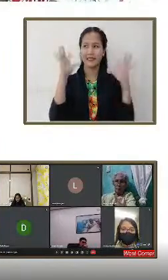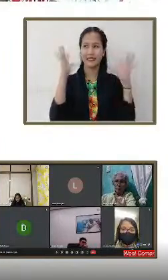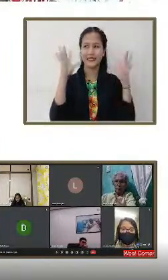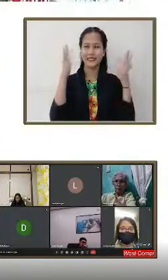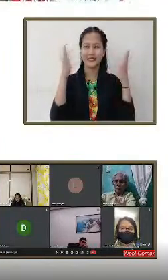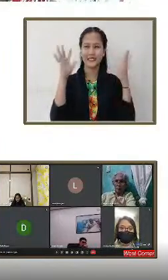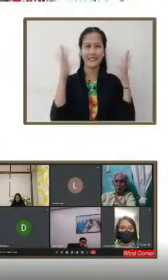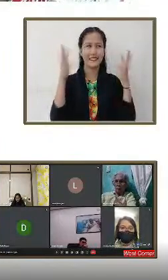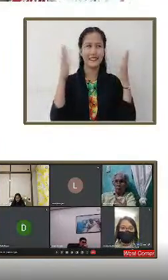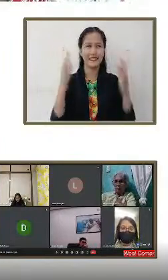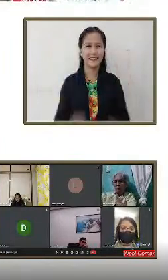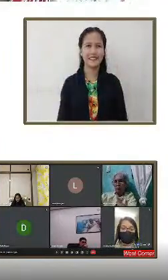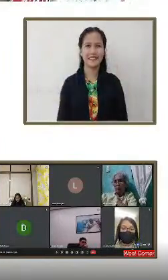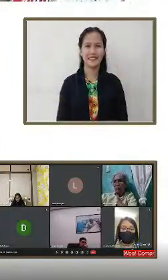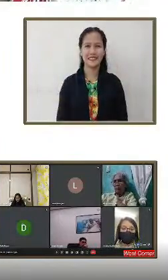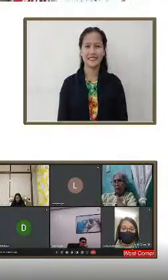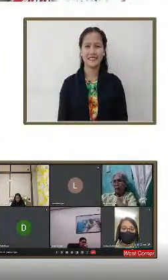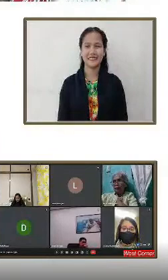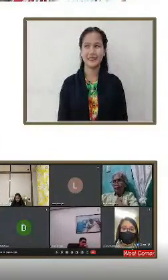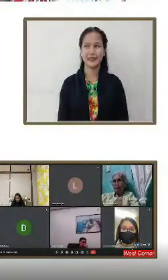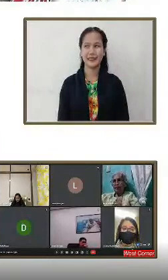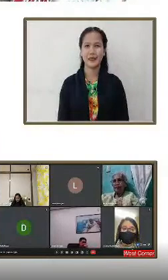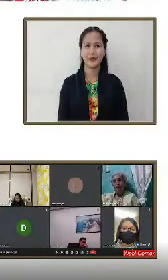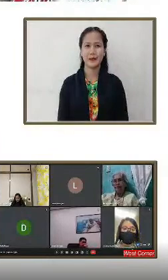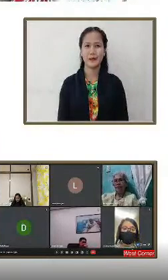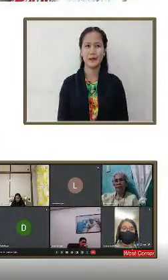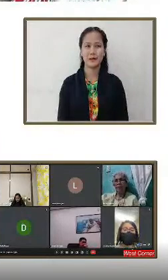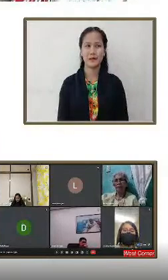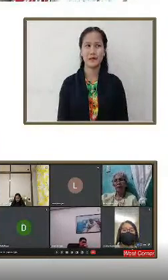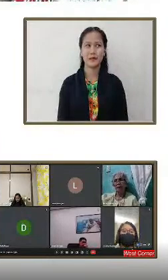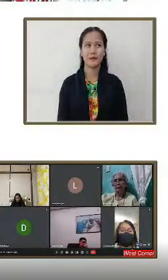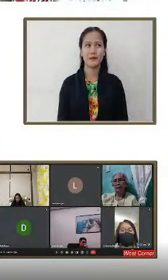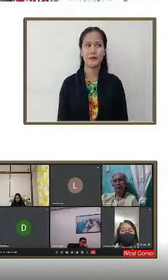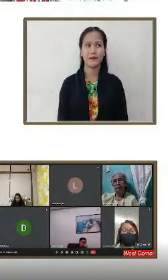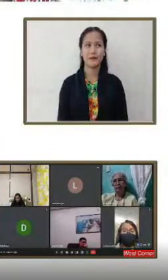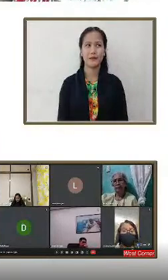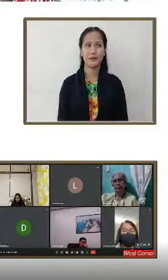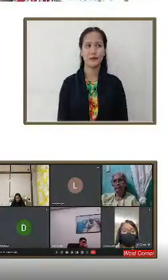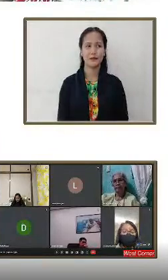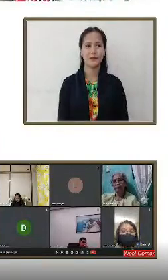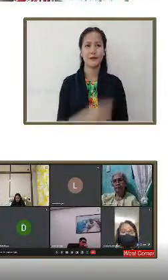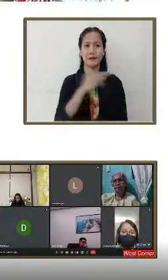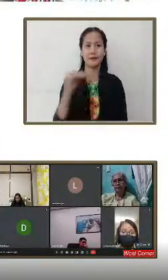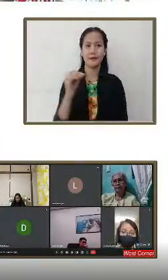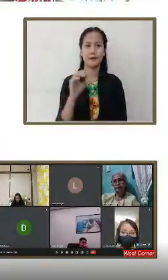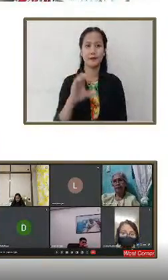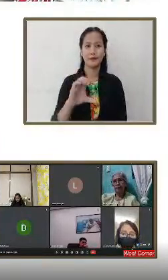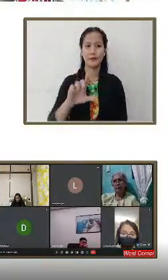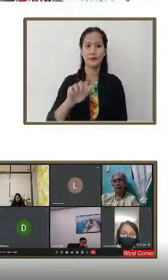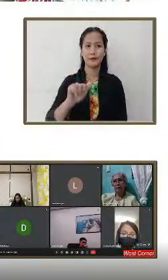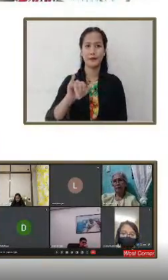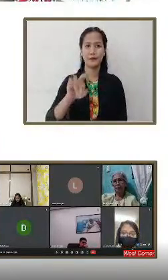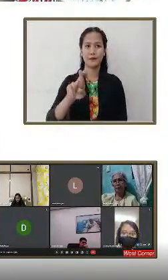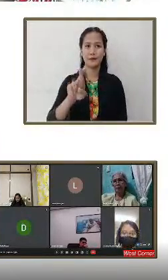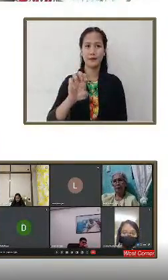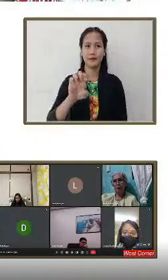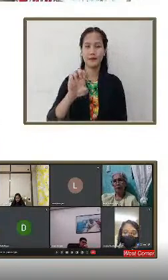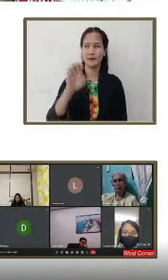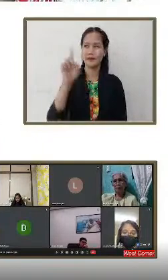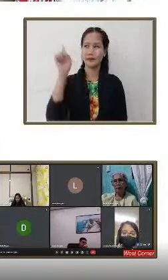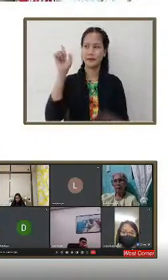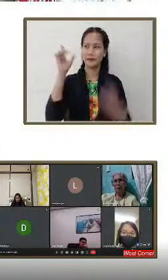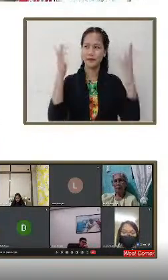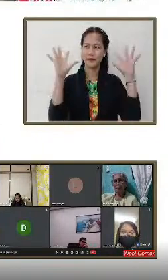Amen. Welcome po. And also bisita rin po nila ulit si Ma'am Claire Tumaliwan. 'Yon, andun din. Palakpakan po natin.